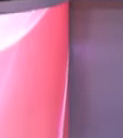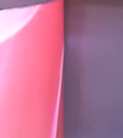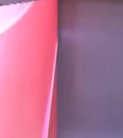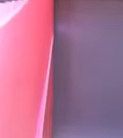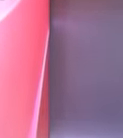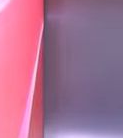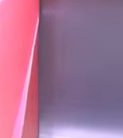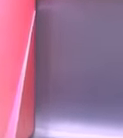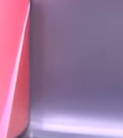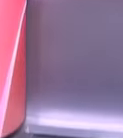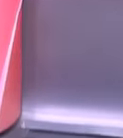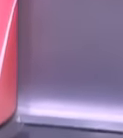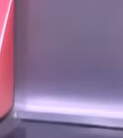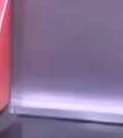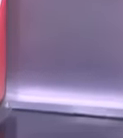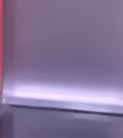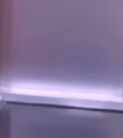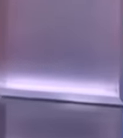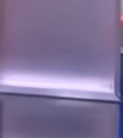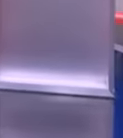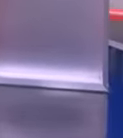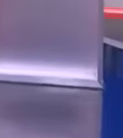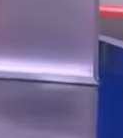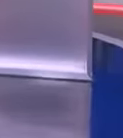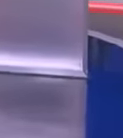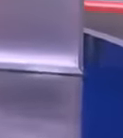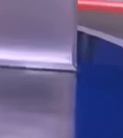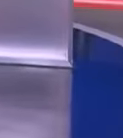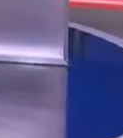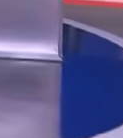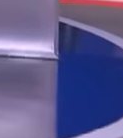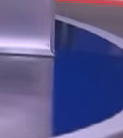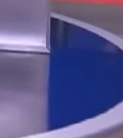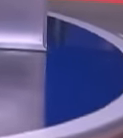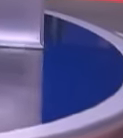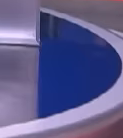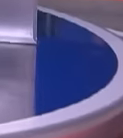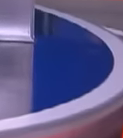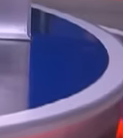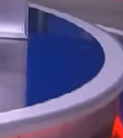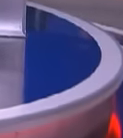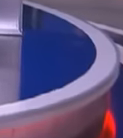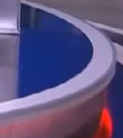penularan COVID-19. Paling utama, amalkan mengimbas Mai Sejahtera